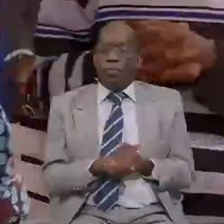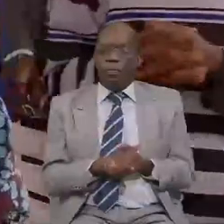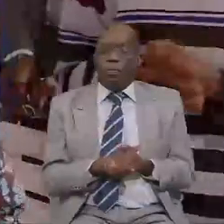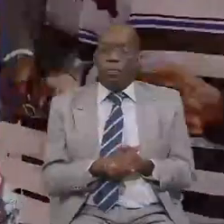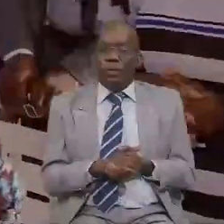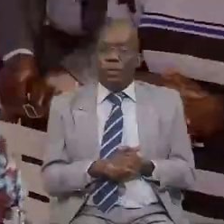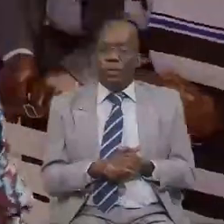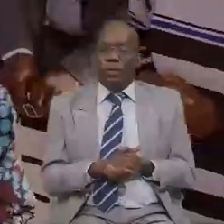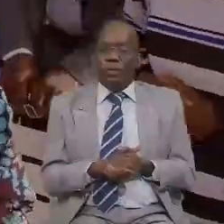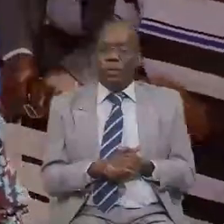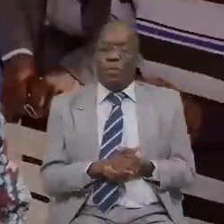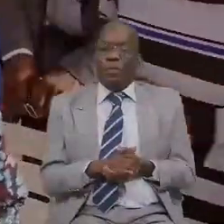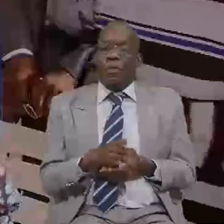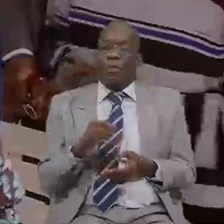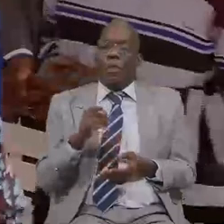Et tu dois être prêt.